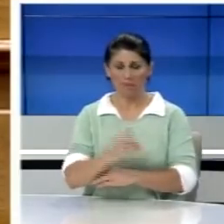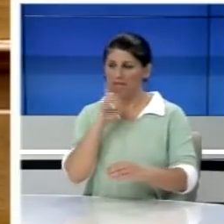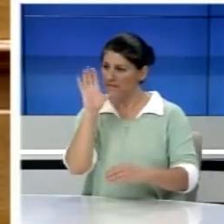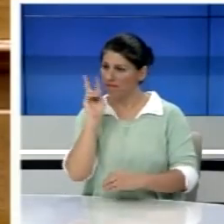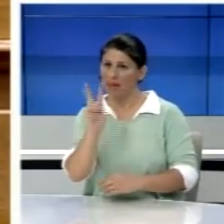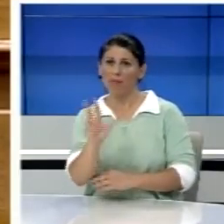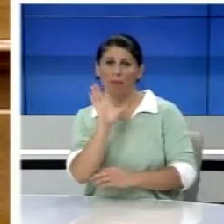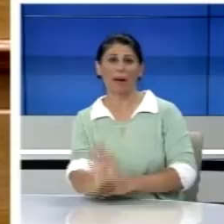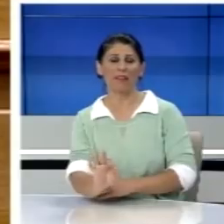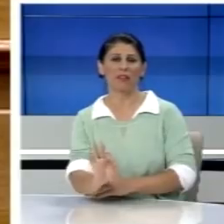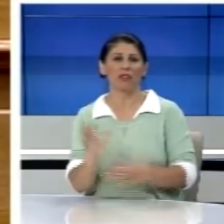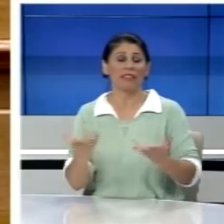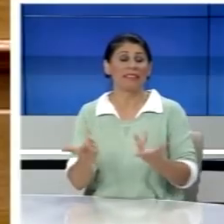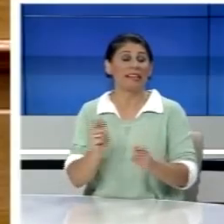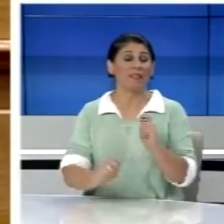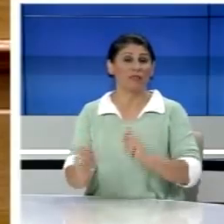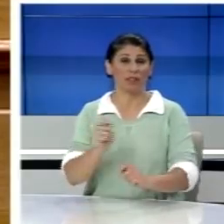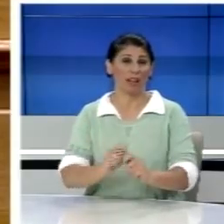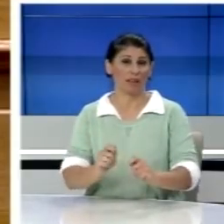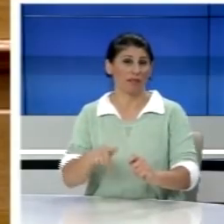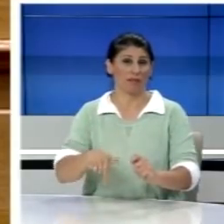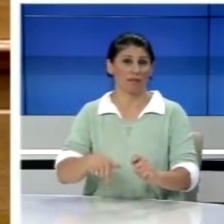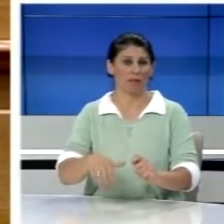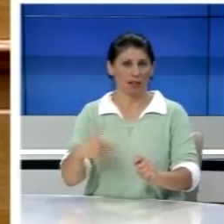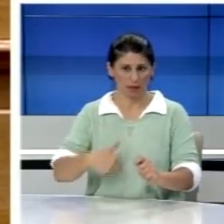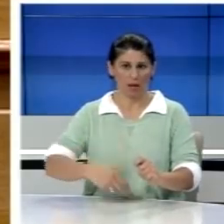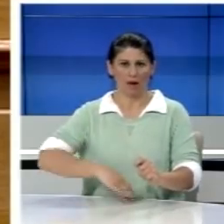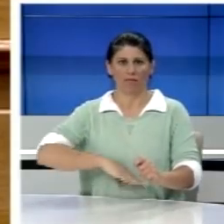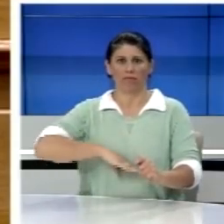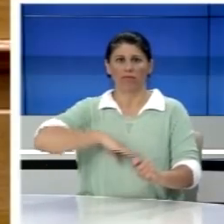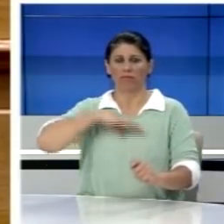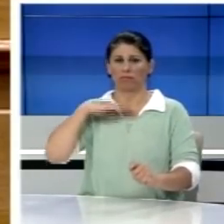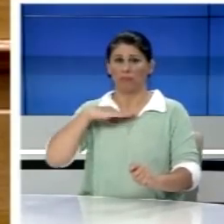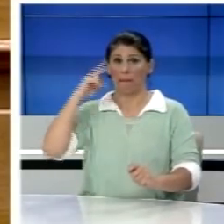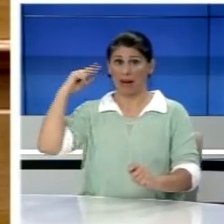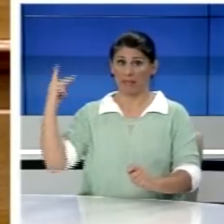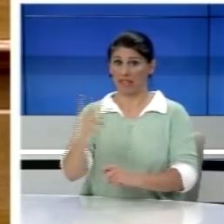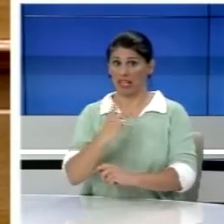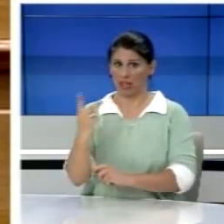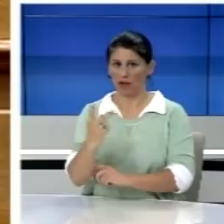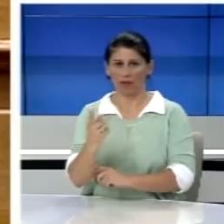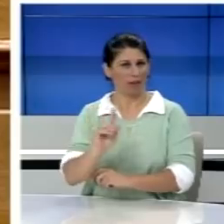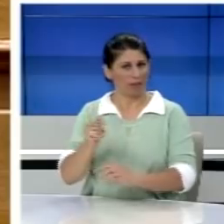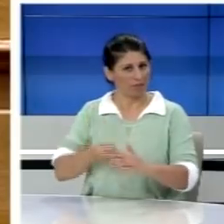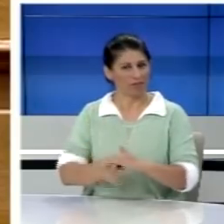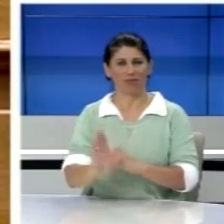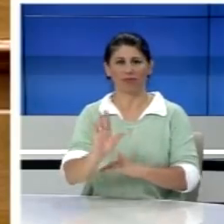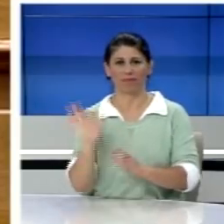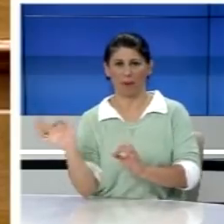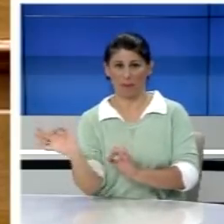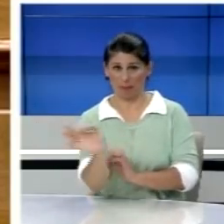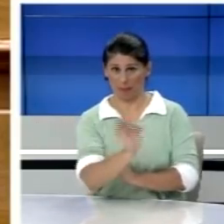πανεπιστήμια. Γιατί δυστυχώς τίποτα από όσα εξοργίζουν σήμερα την πανεπιστημιακή κοινότητα δεν απορρέει από την